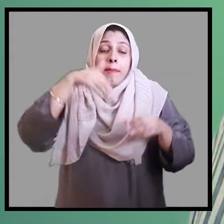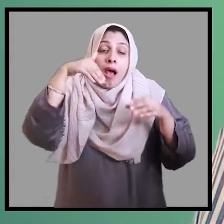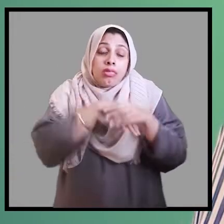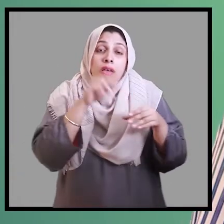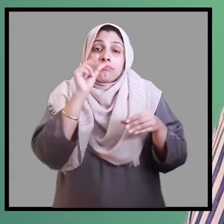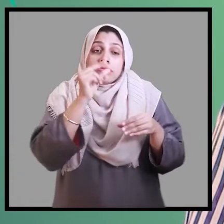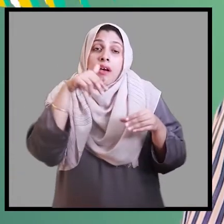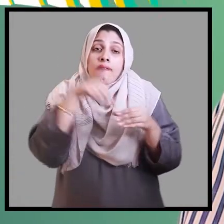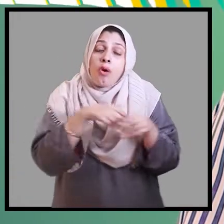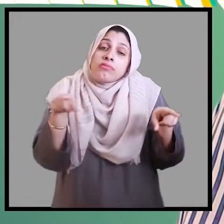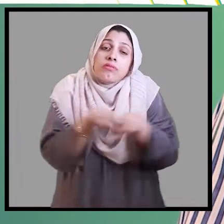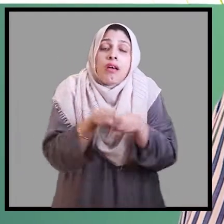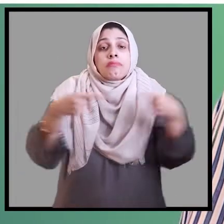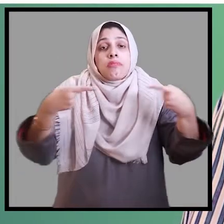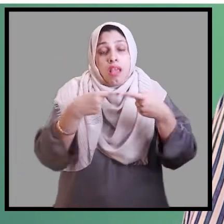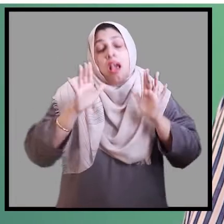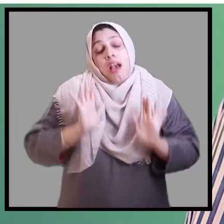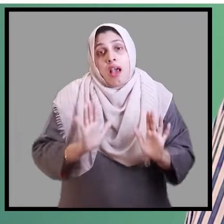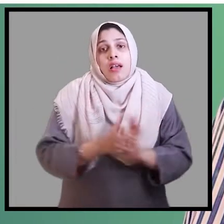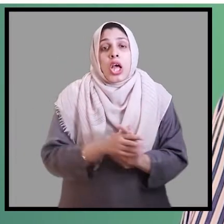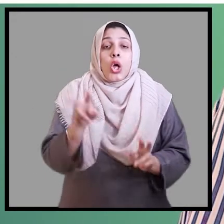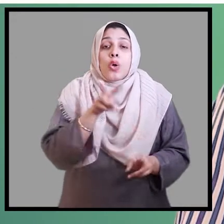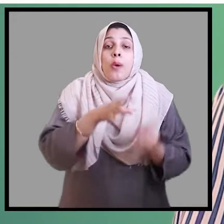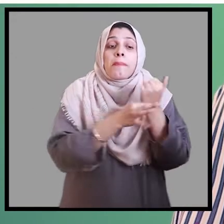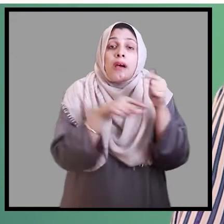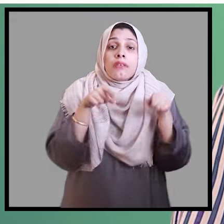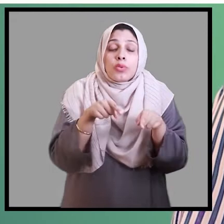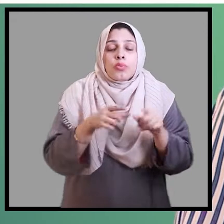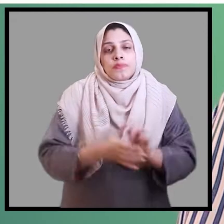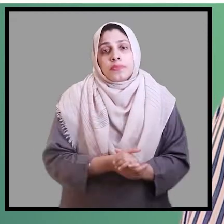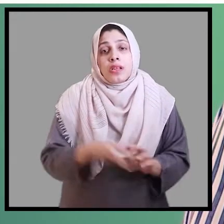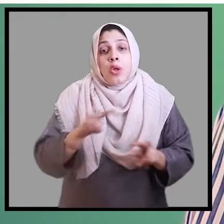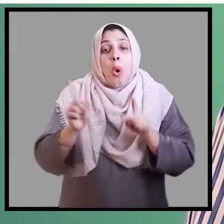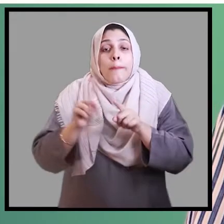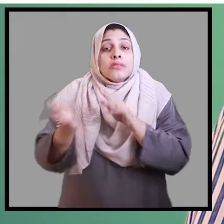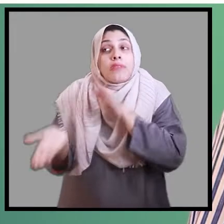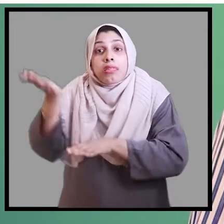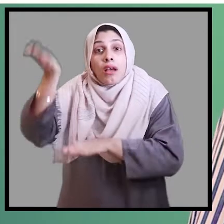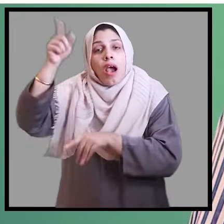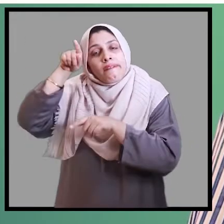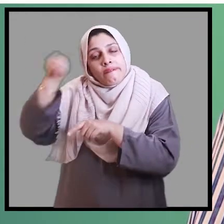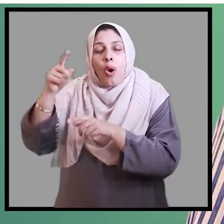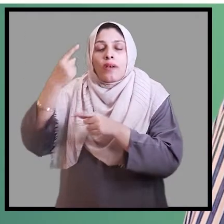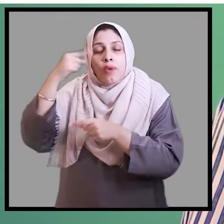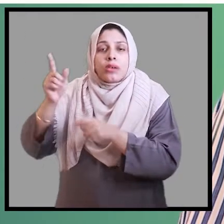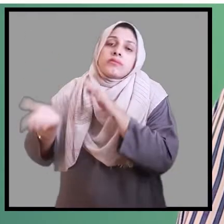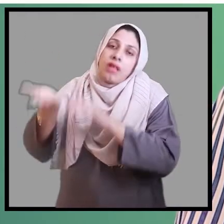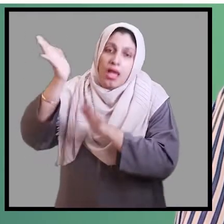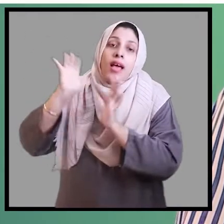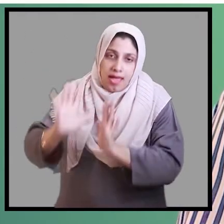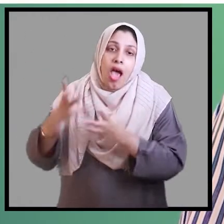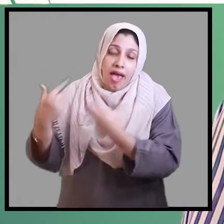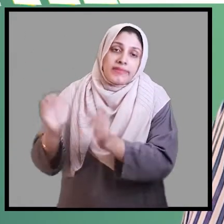शुगर का मर्ज जो है उसका हदूद के बढ़ने के मर्ज के साथ काफी गहरा ताल्लुक है। ये दोनों अमराज जो हैं